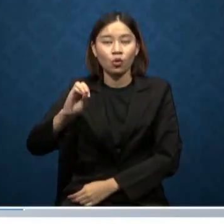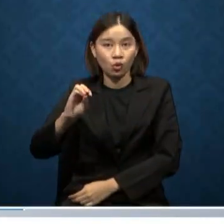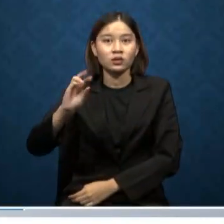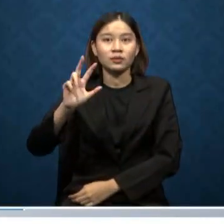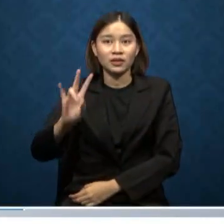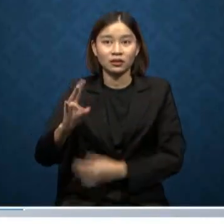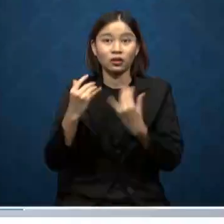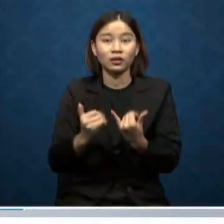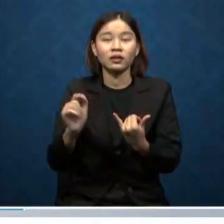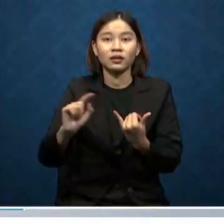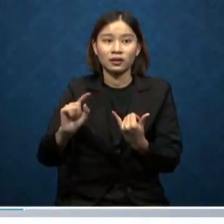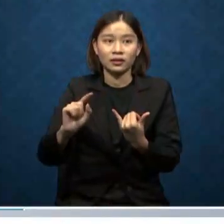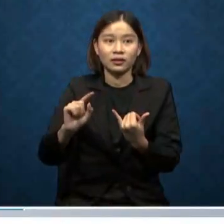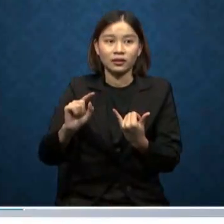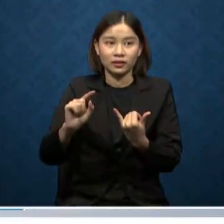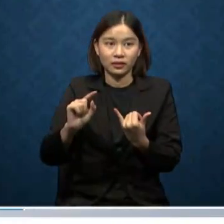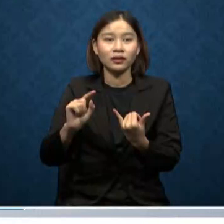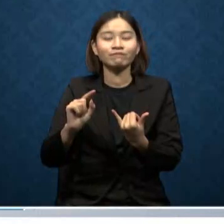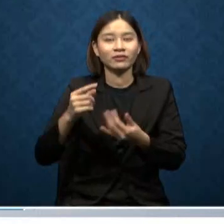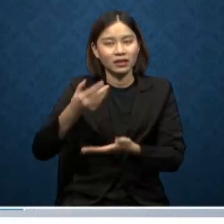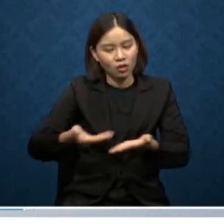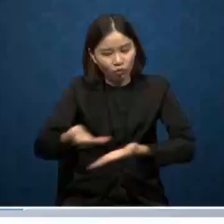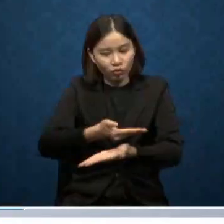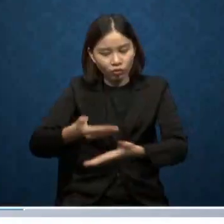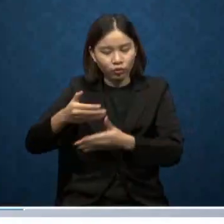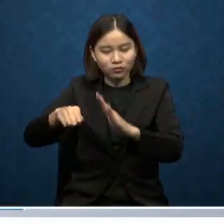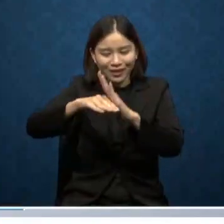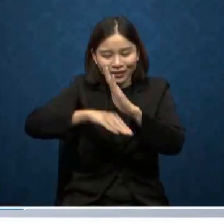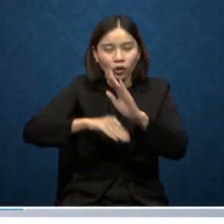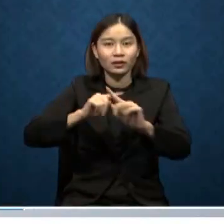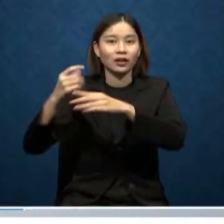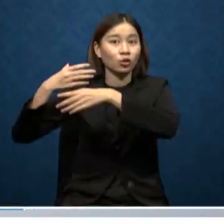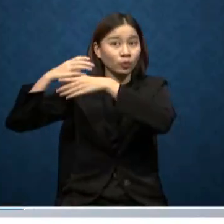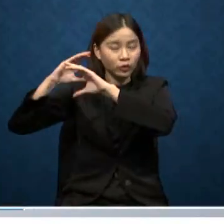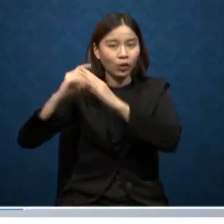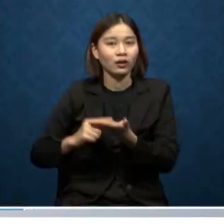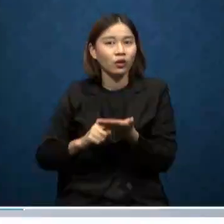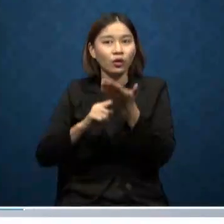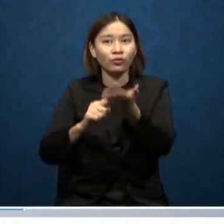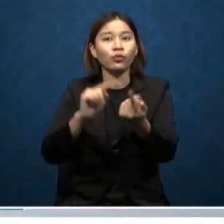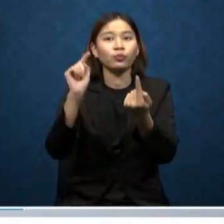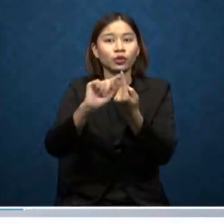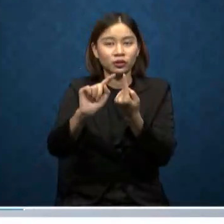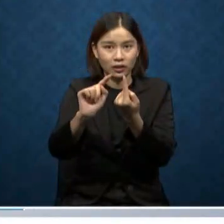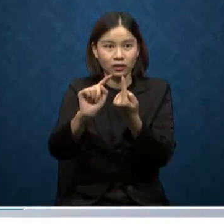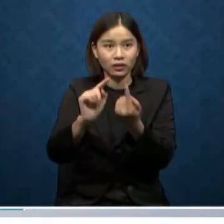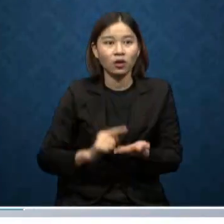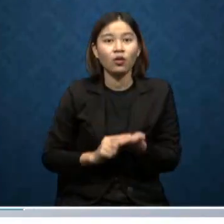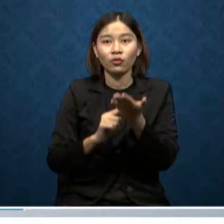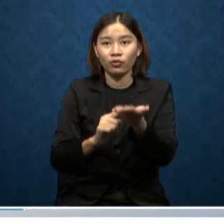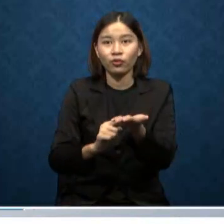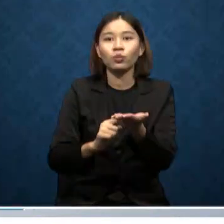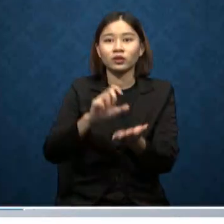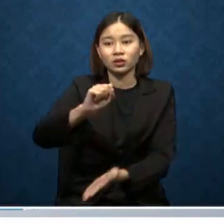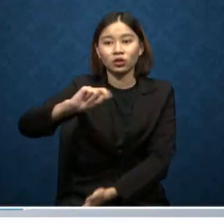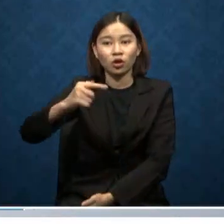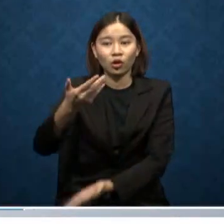หวางการกลบไปทบทวนรายการนะครับแล้วก็ส่คำขอเข้ามายังสันง